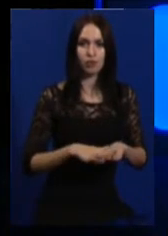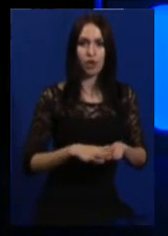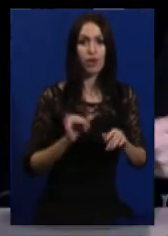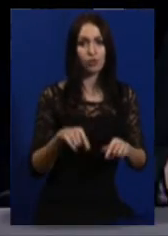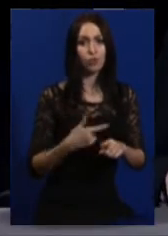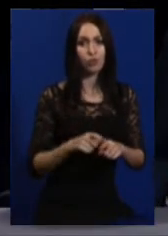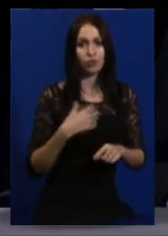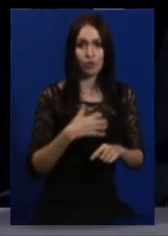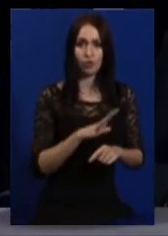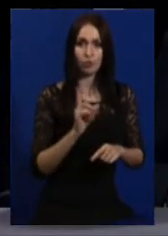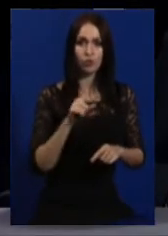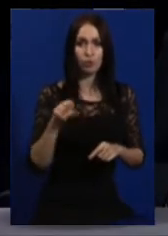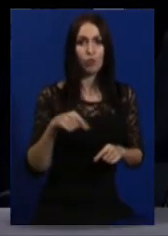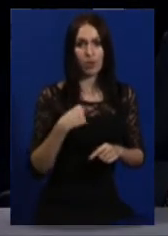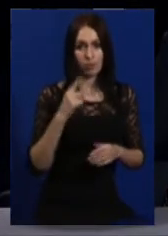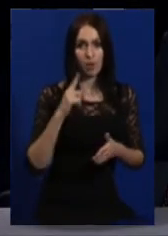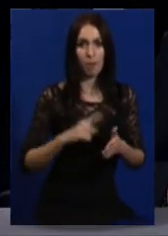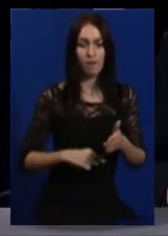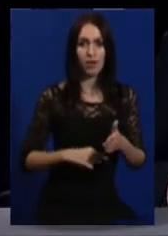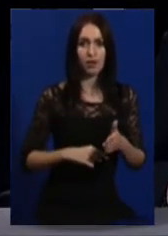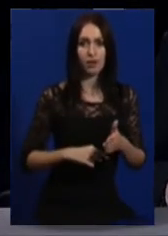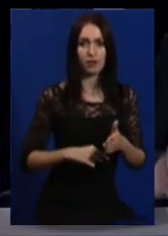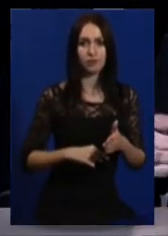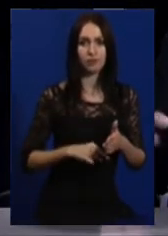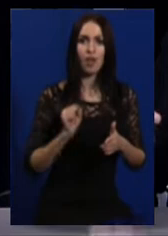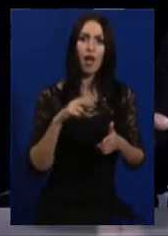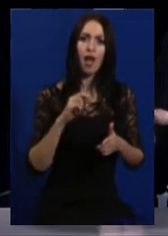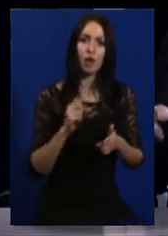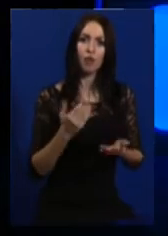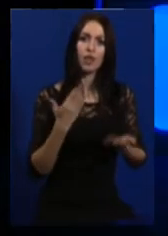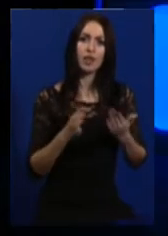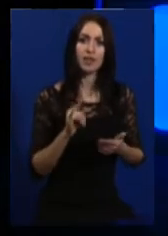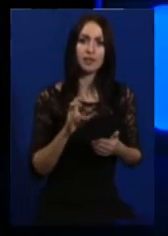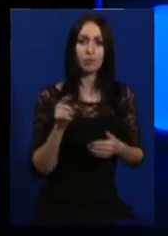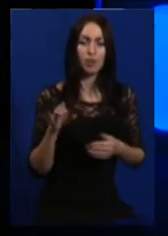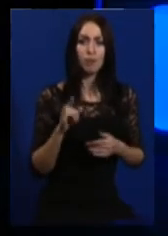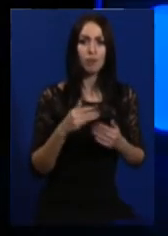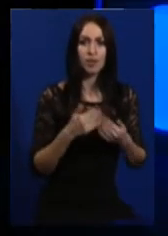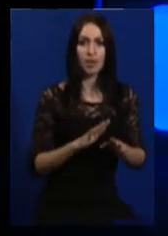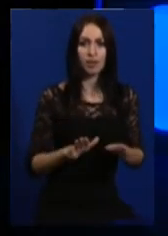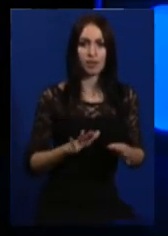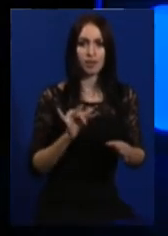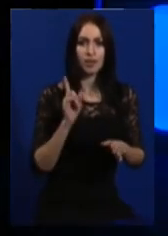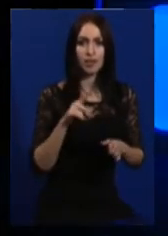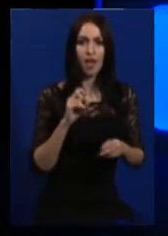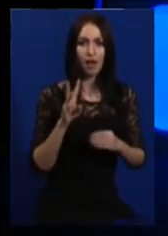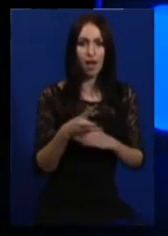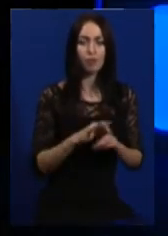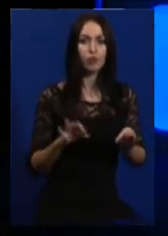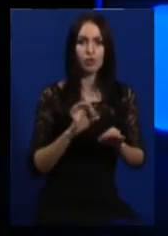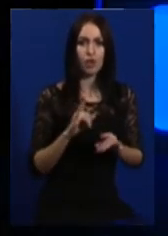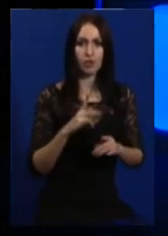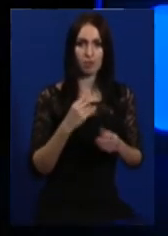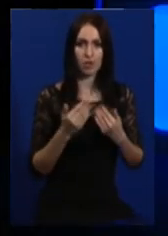важно было чтобы они мне поверили алена если бы не ты они бы не открылись и на котором никогда бы не говорили